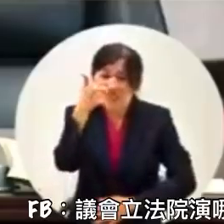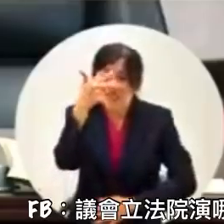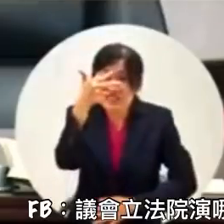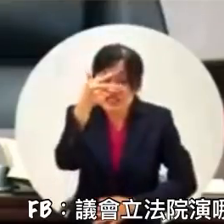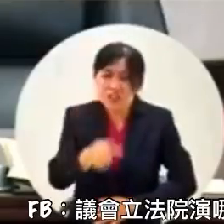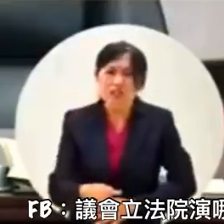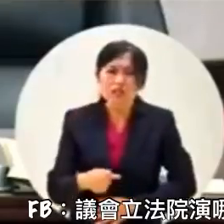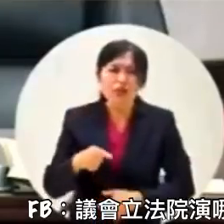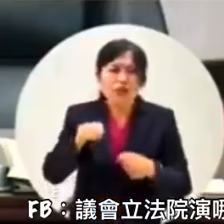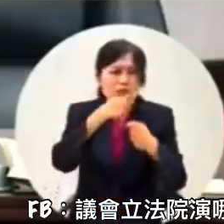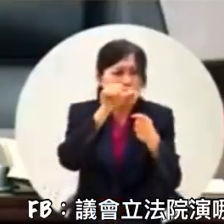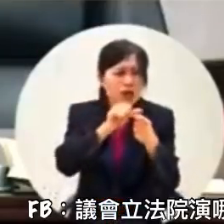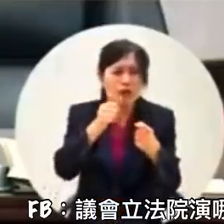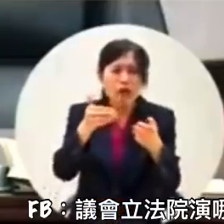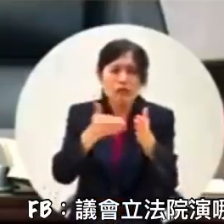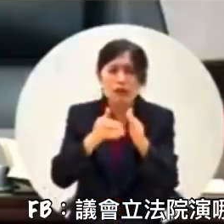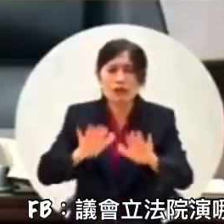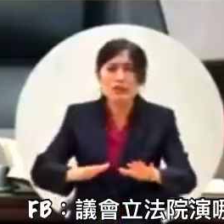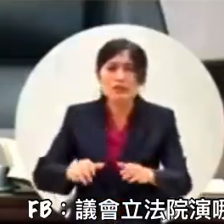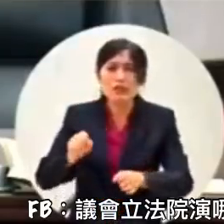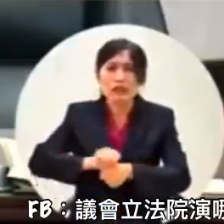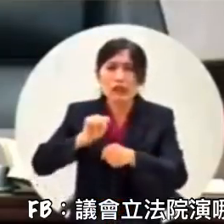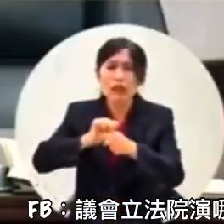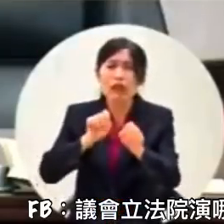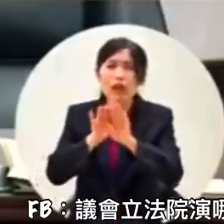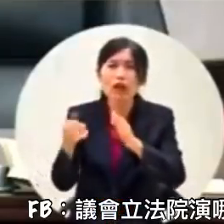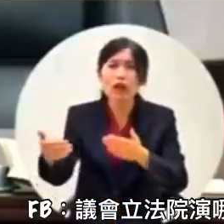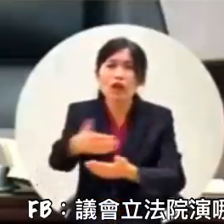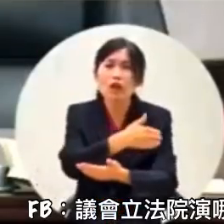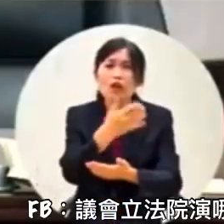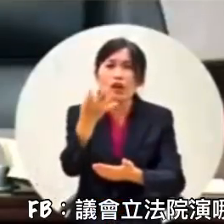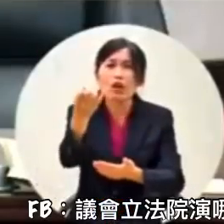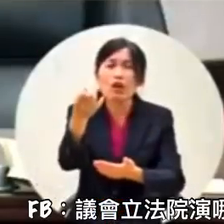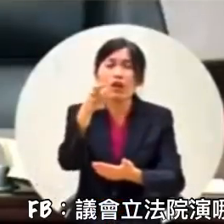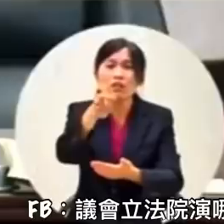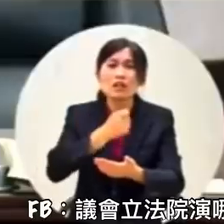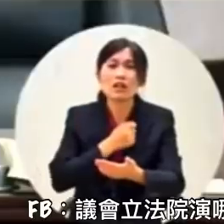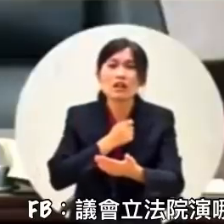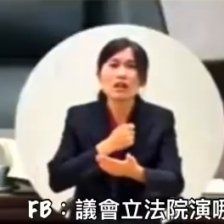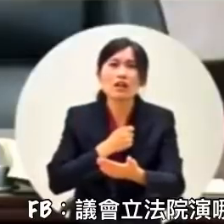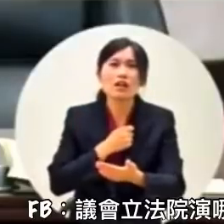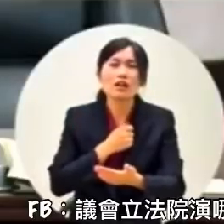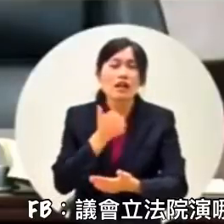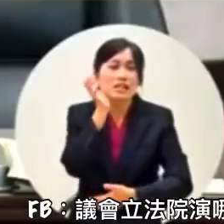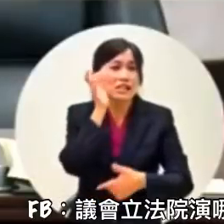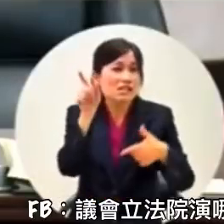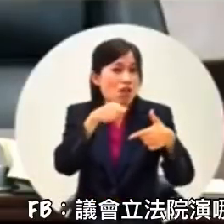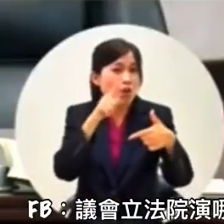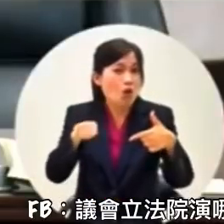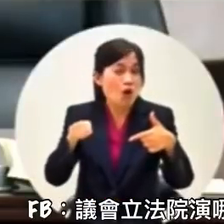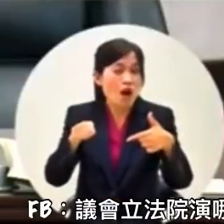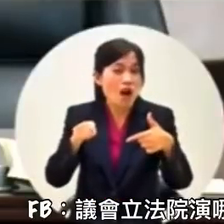105年到现在增加多少税收？局长敢不知道？因为石化业带来的，